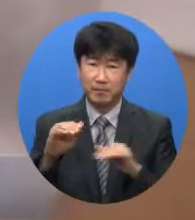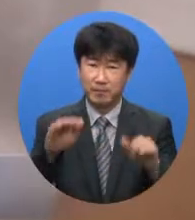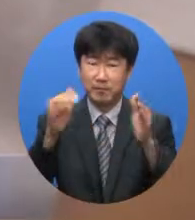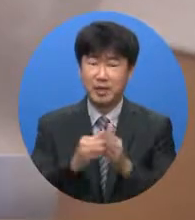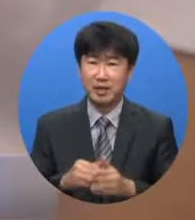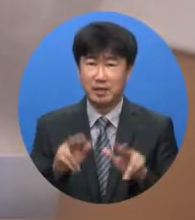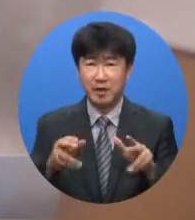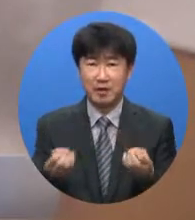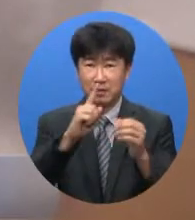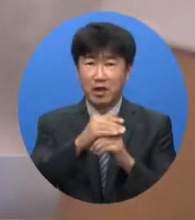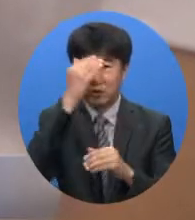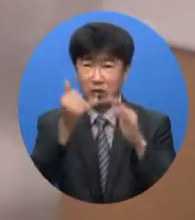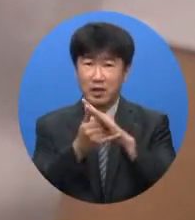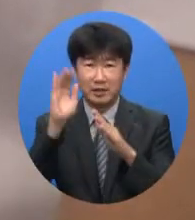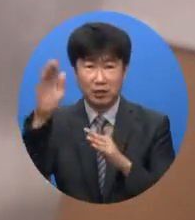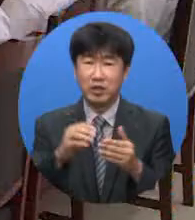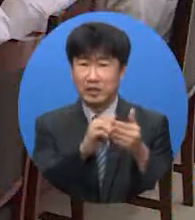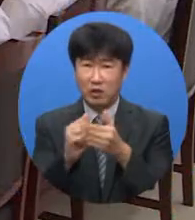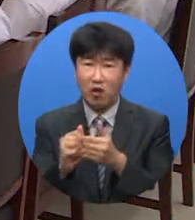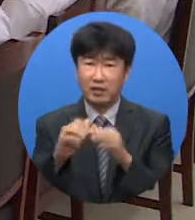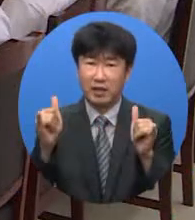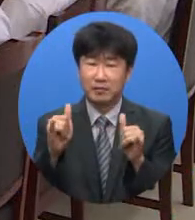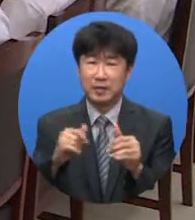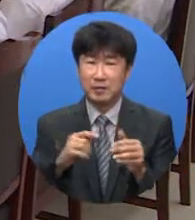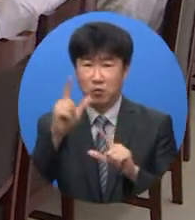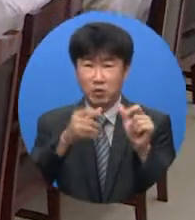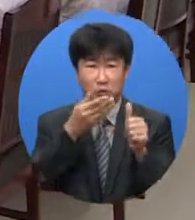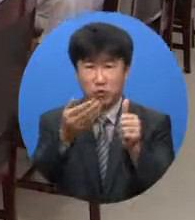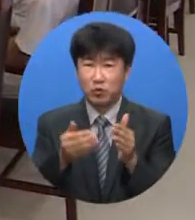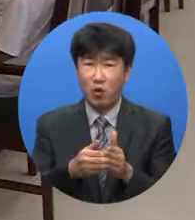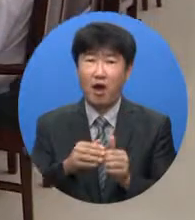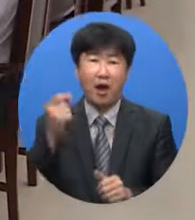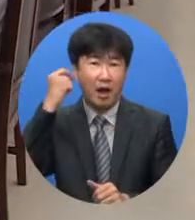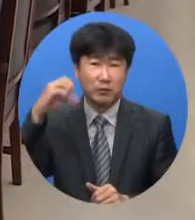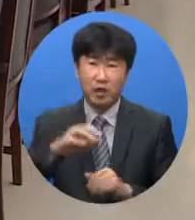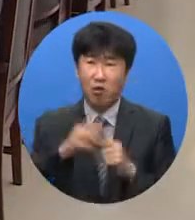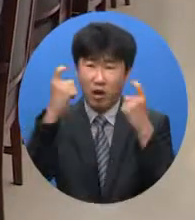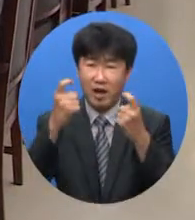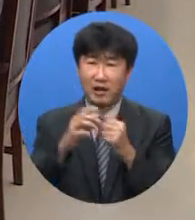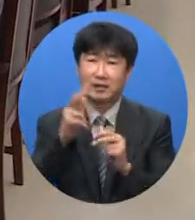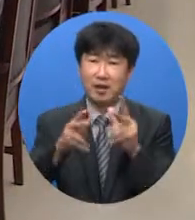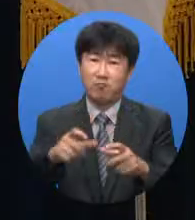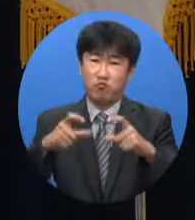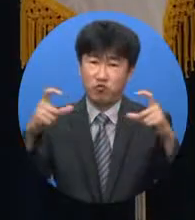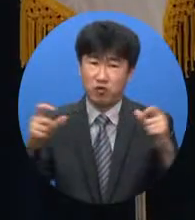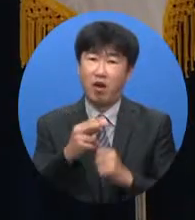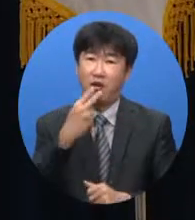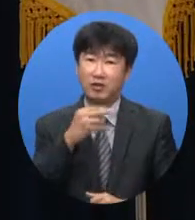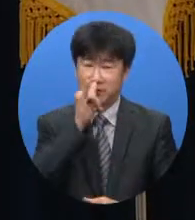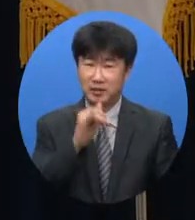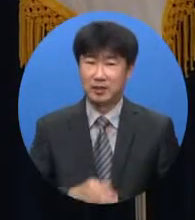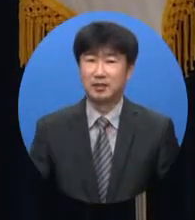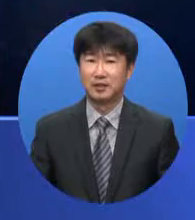키웠습니다. 이번 행사는 청소년들에게 새로운 리더상을 제시하고 합천 관광을 활성화하는 일석이조의 효과를